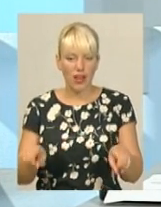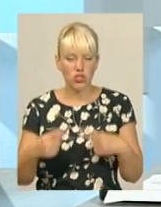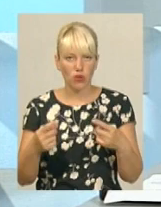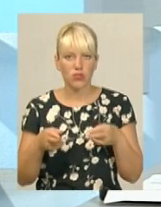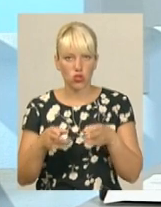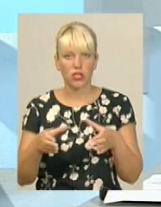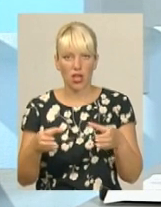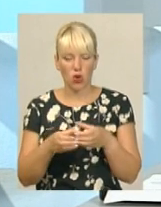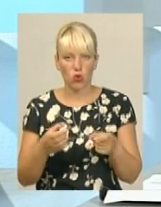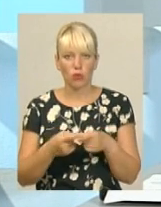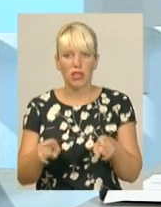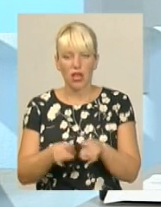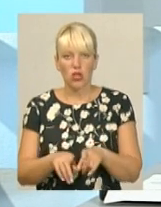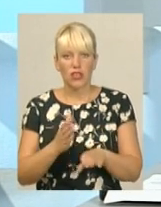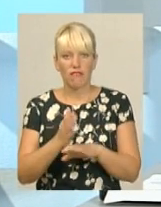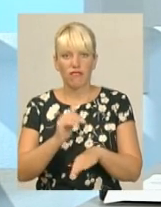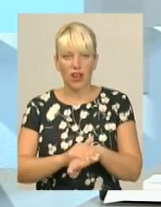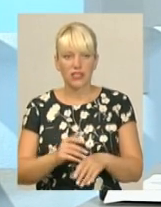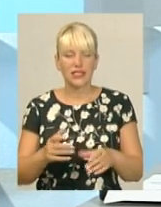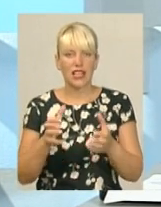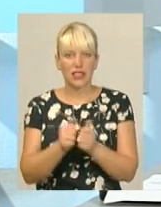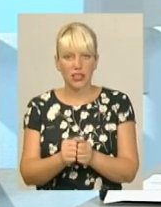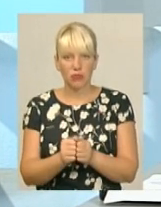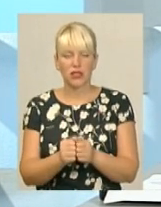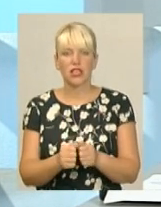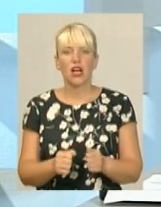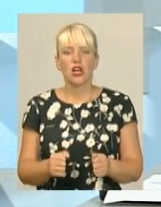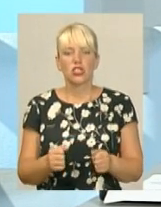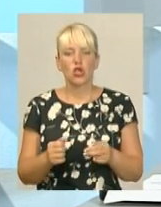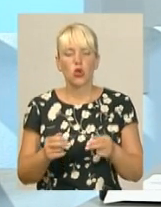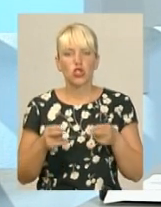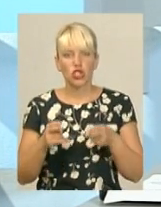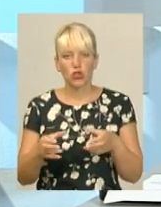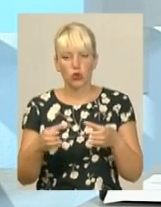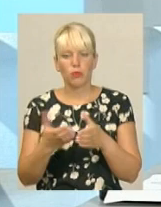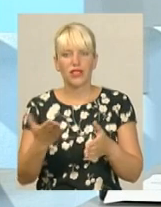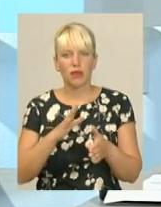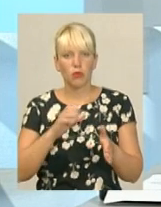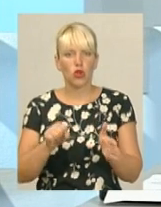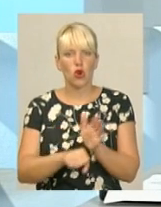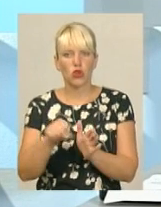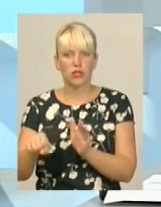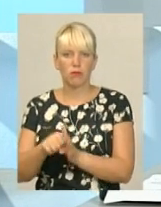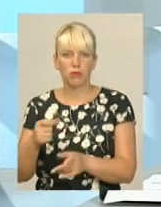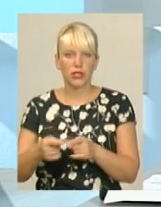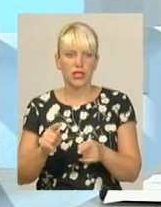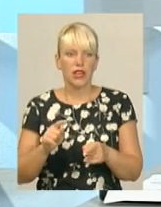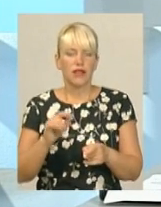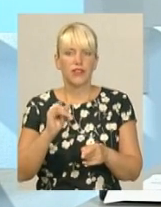вдалося затримати організовану злочинну групу, яка скоювала розбійні напади на території Дережнянського, Летичівського районів,